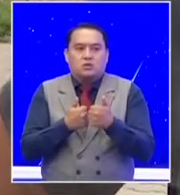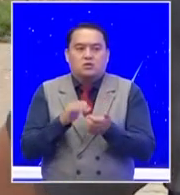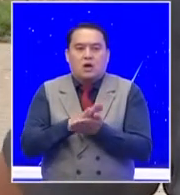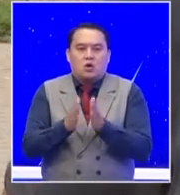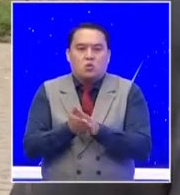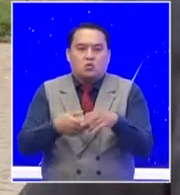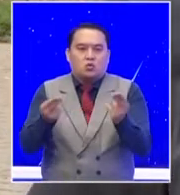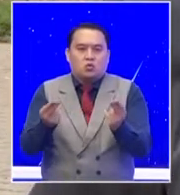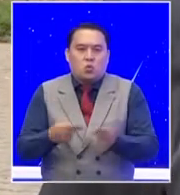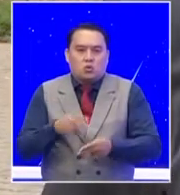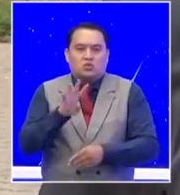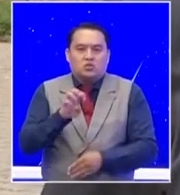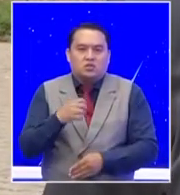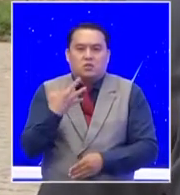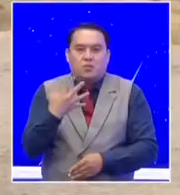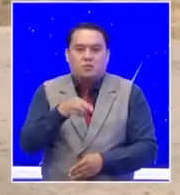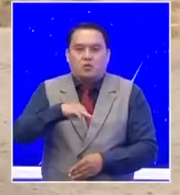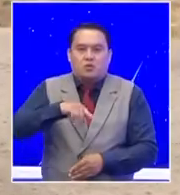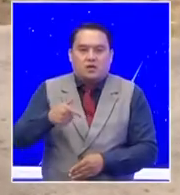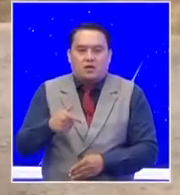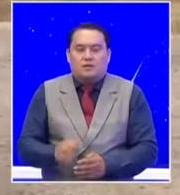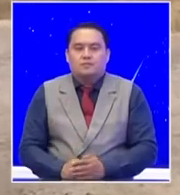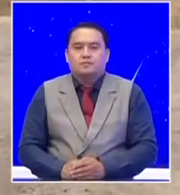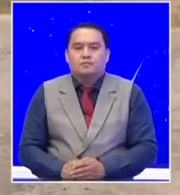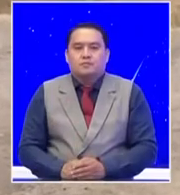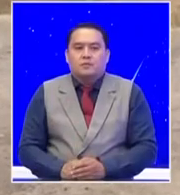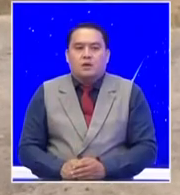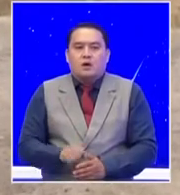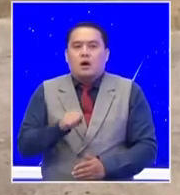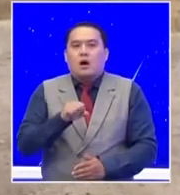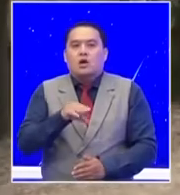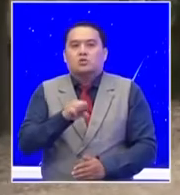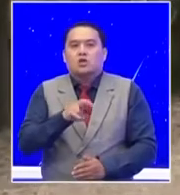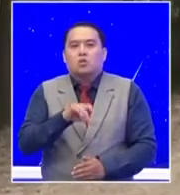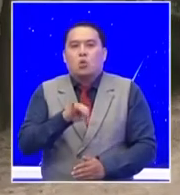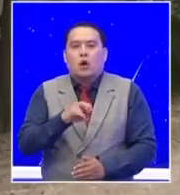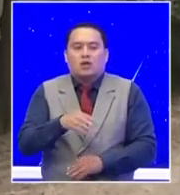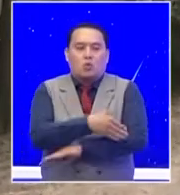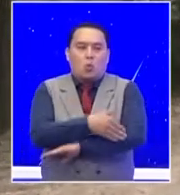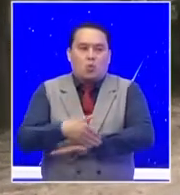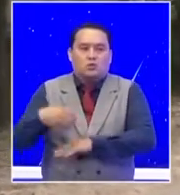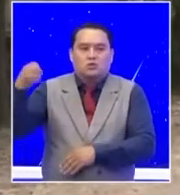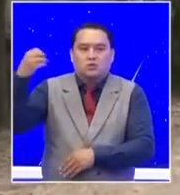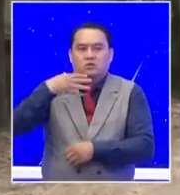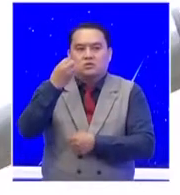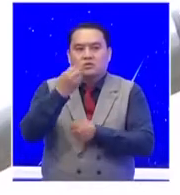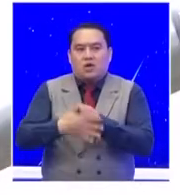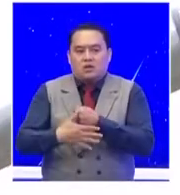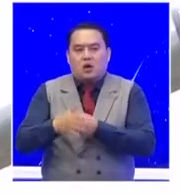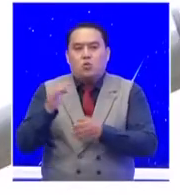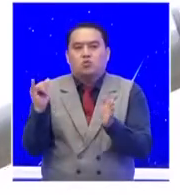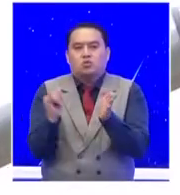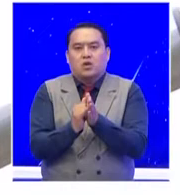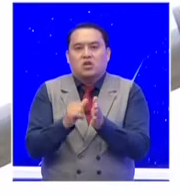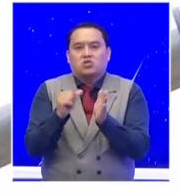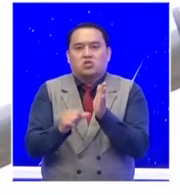заключило договор на 405 миллионов тенге. Улицы поселка Акшатоган впервые увидят освещение. Здесь по улицам Центральной и Виноградова